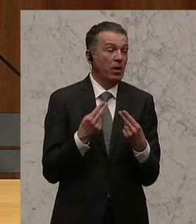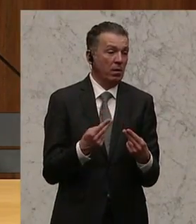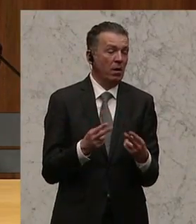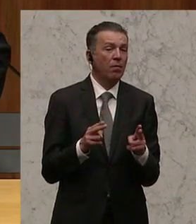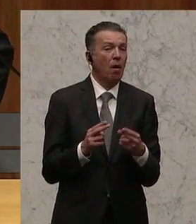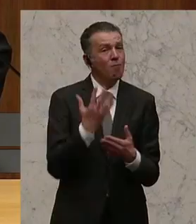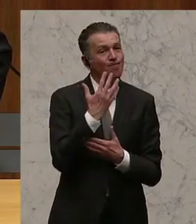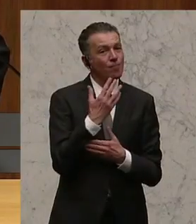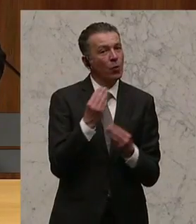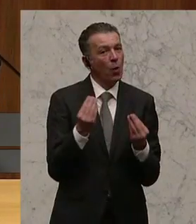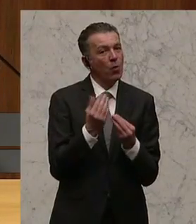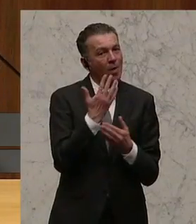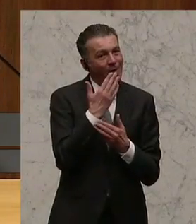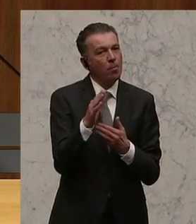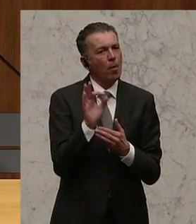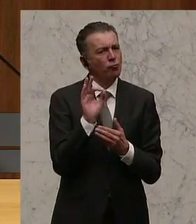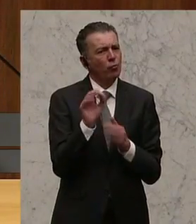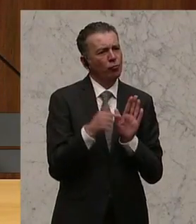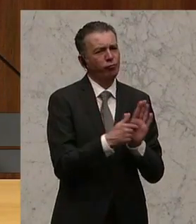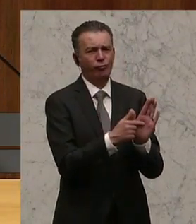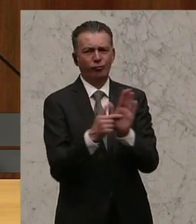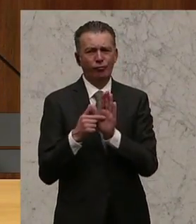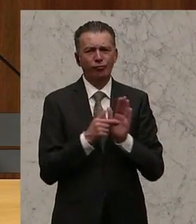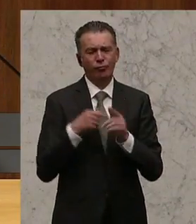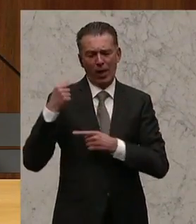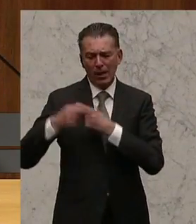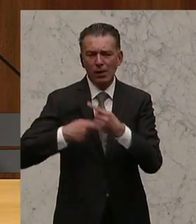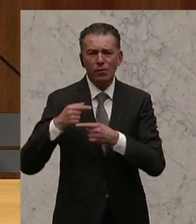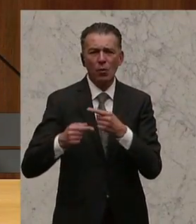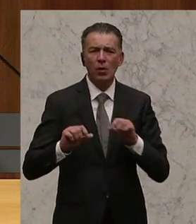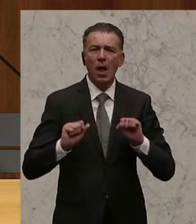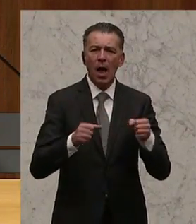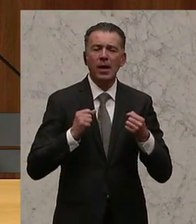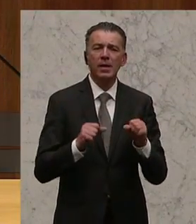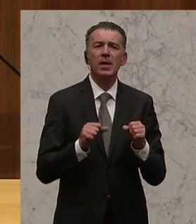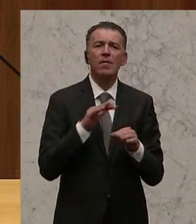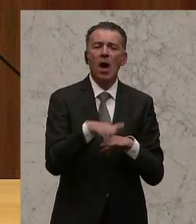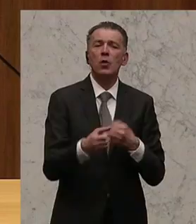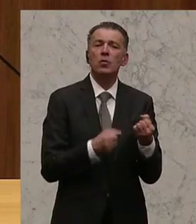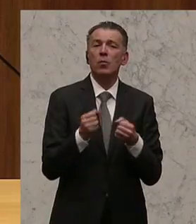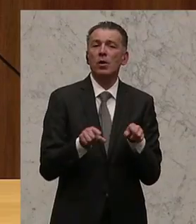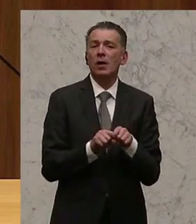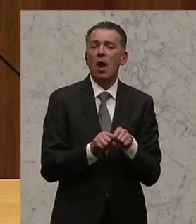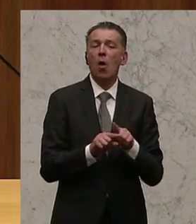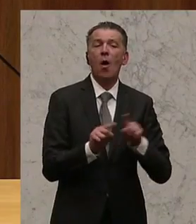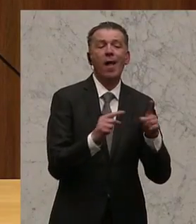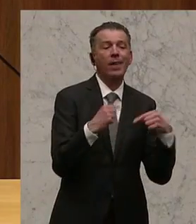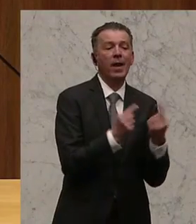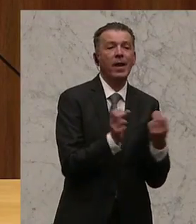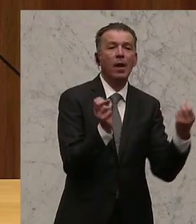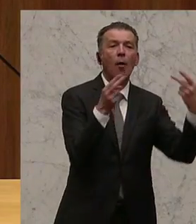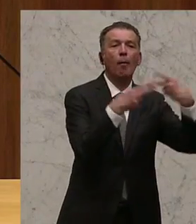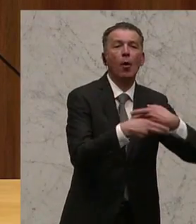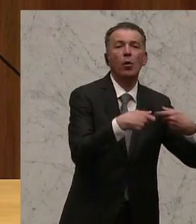aus Imagegründen, nicht nur aus Tradition, sondern eine aktive Außenpolitik kann Brückenbauer sein in andere Länder.